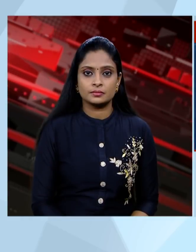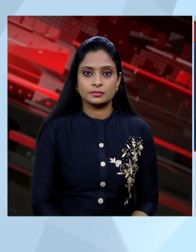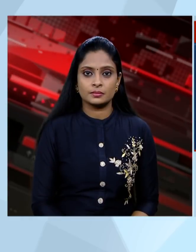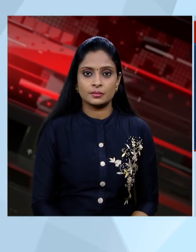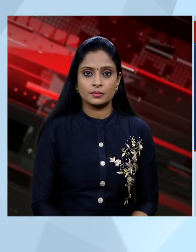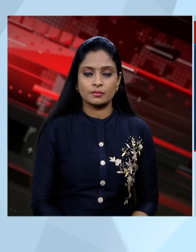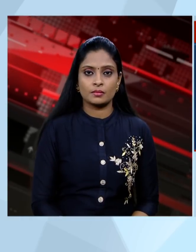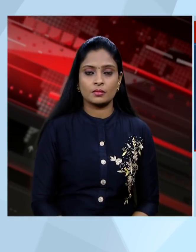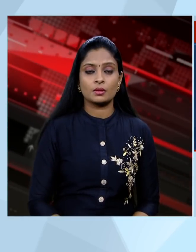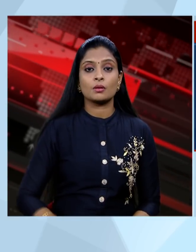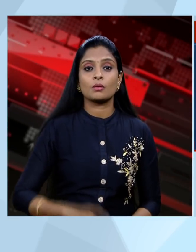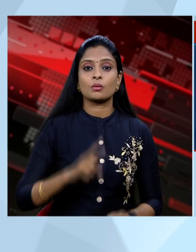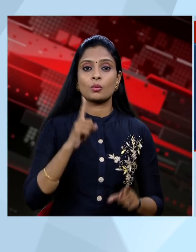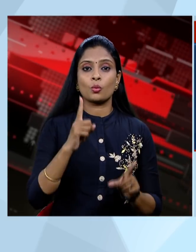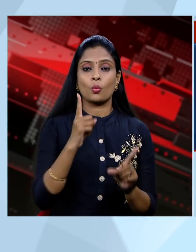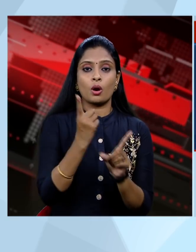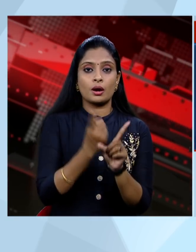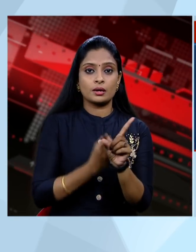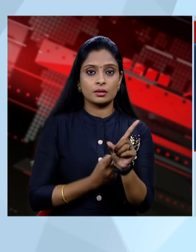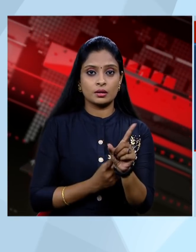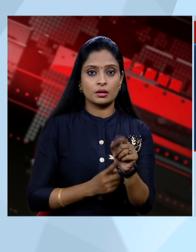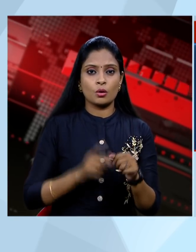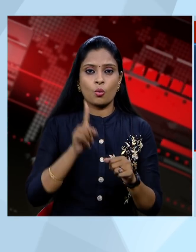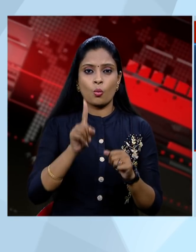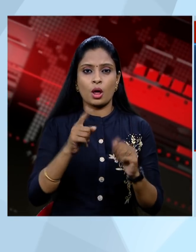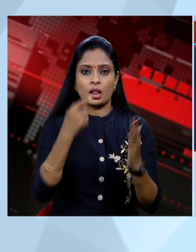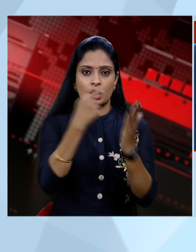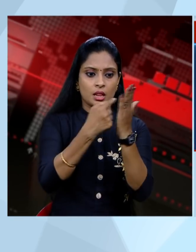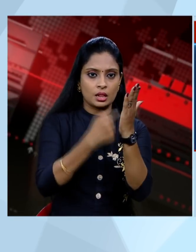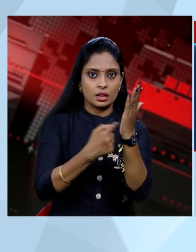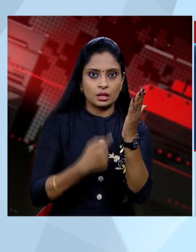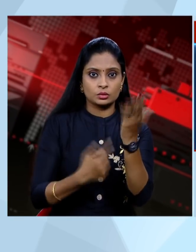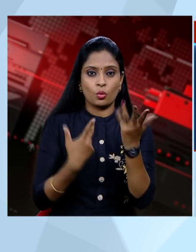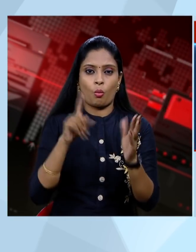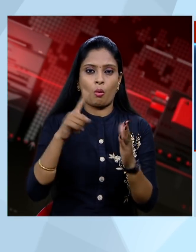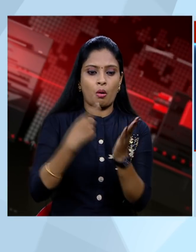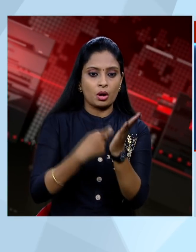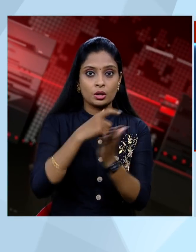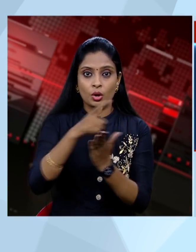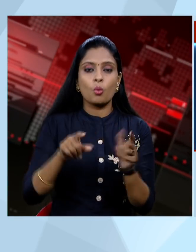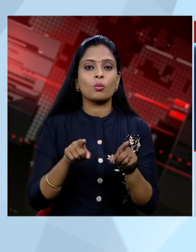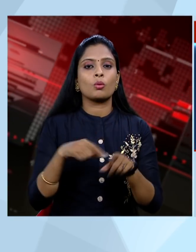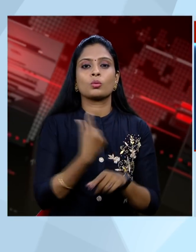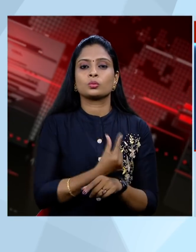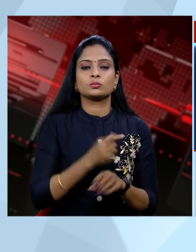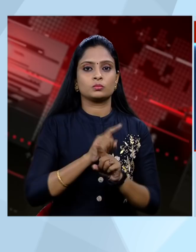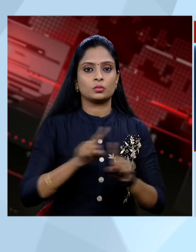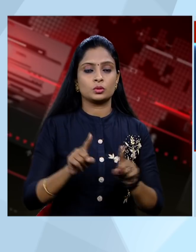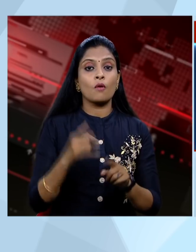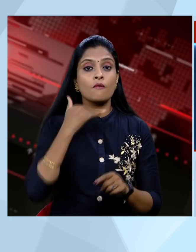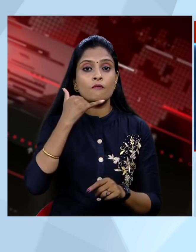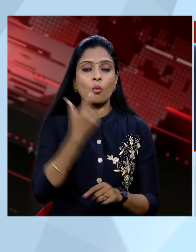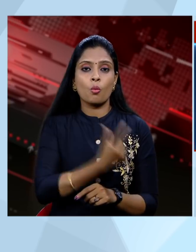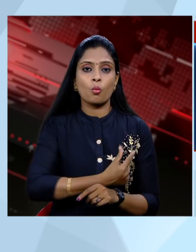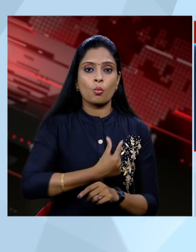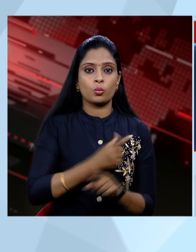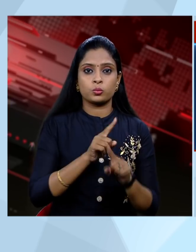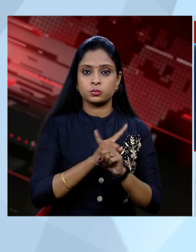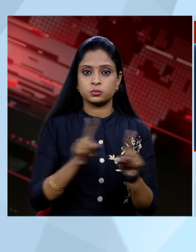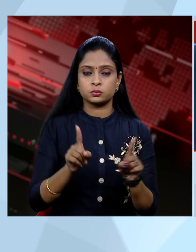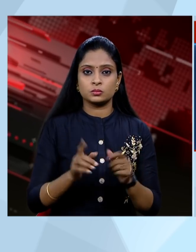ഒരു വർഷം ഒരു ലിസ്റ്റ് ഉണ്ടാക്കരുത്, ഒരു റെക്കോർഡ് ഉണ്ടാക്കരുത്, ഫോൺ യൂസ് ചെയ്യരുത്,